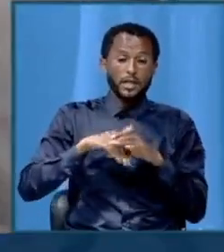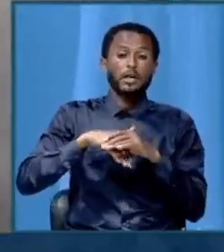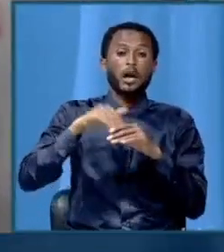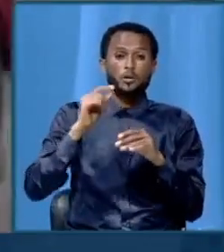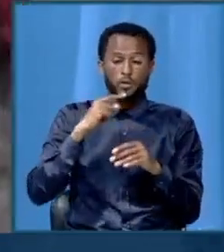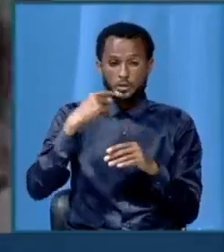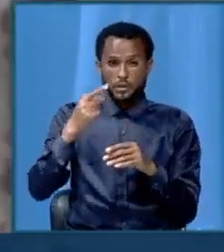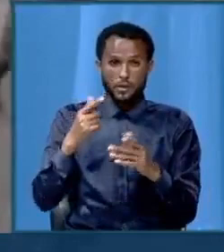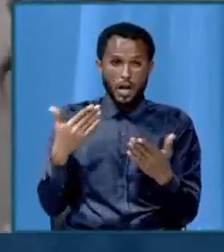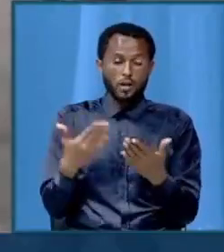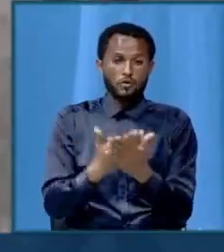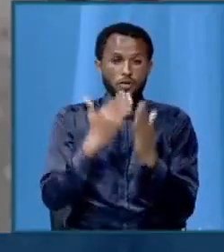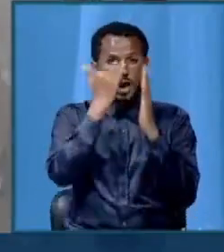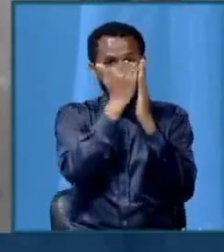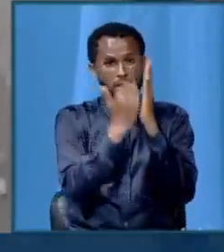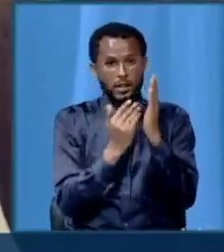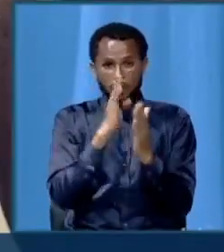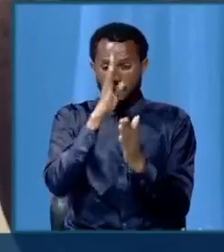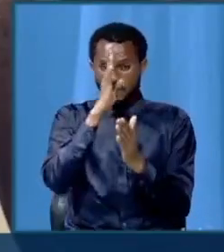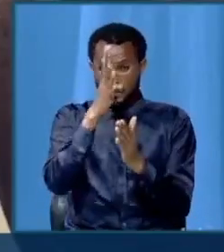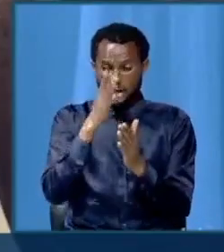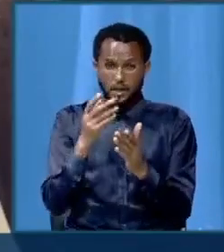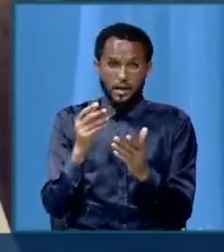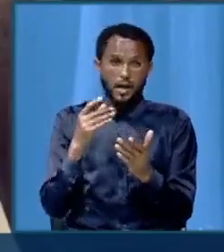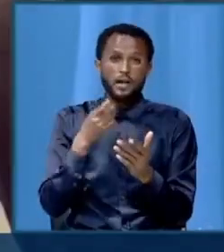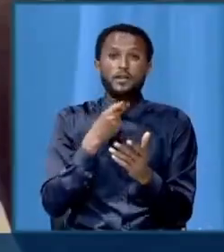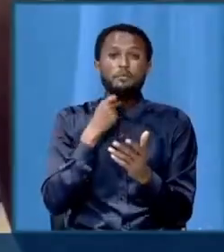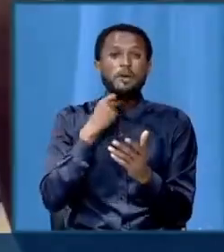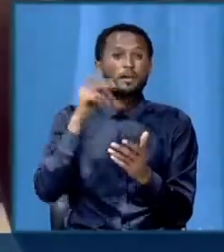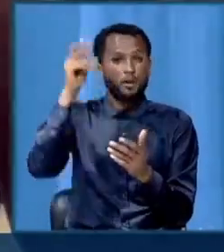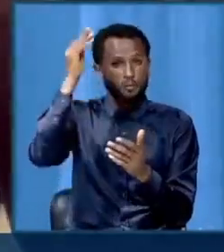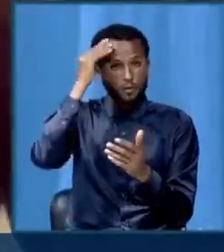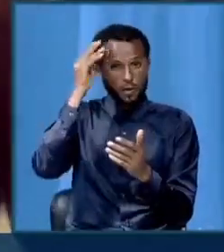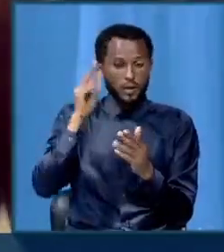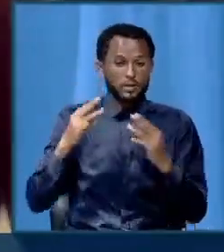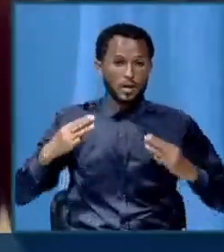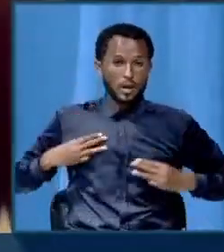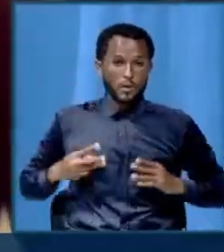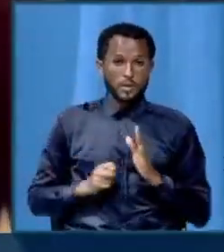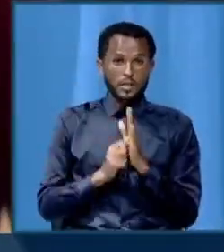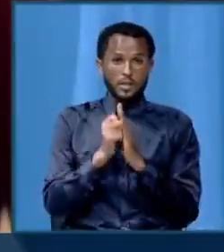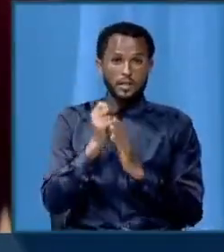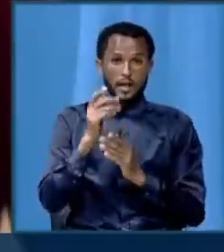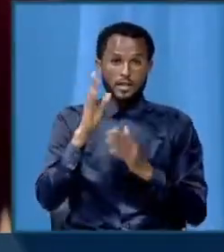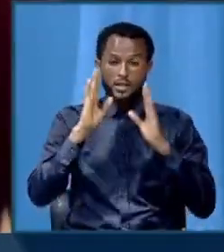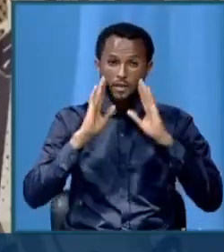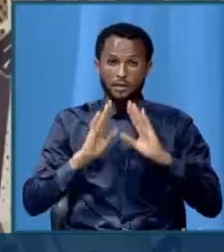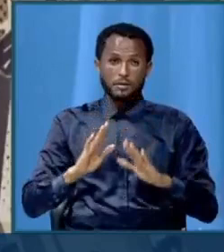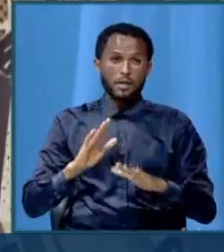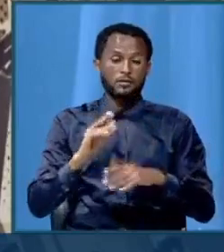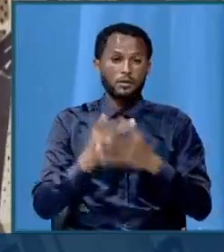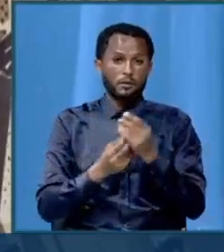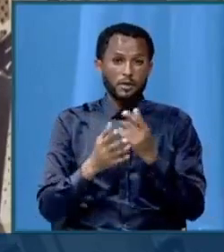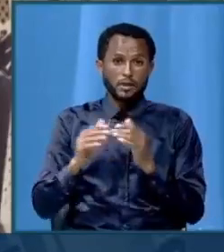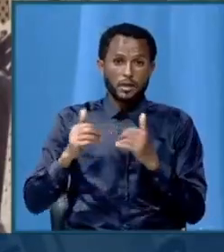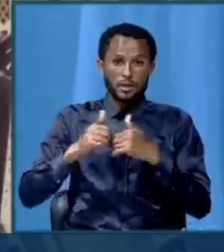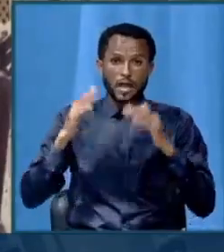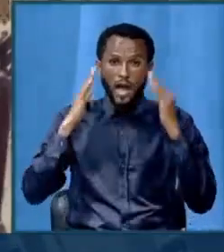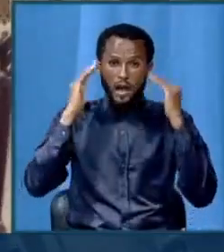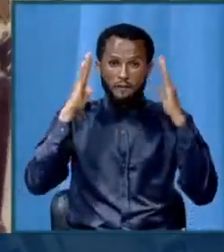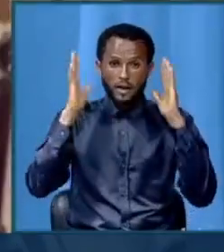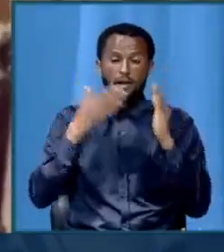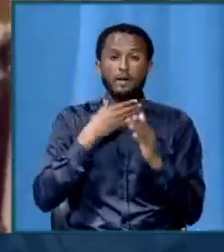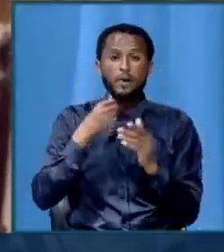ዝብል ሓድሽ ኣጀንዳ ክፈጥር ዝሞከረ ፋሽሽ ደመቀ መኮንን ሰራዊት ትግራይ ንዘተ ሰላም ዕድል ሂቡ ዝለቀቆም ከባብታት ዓፋርን